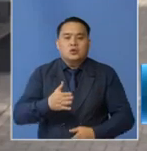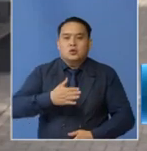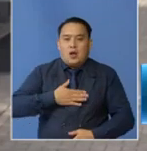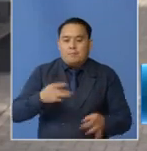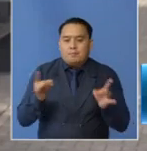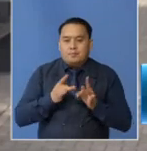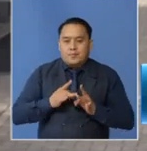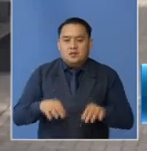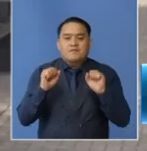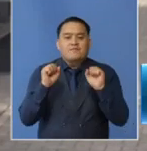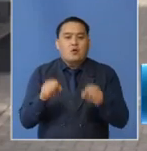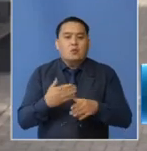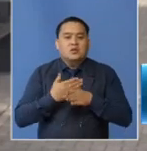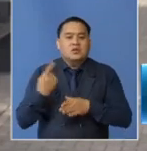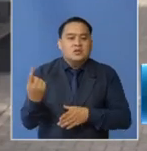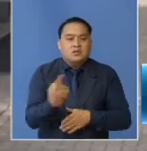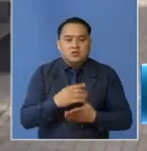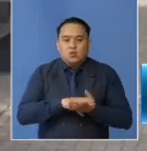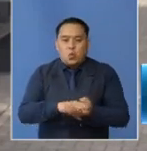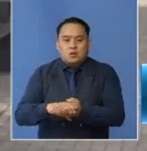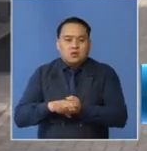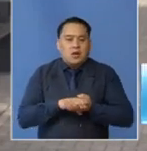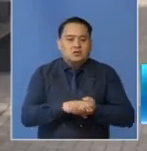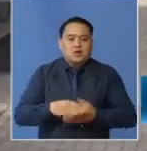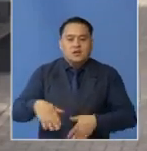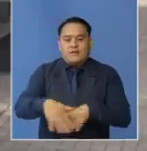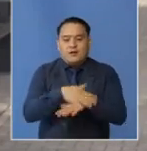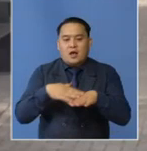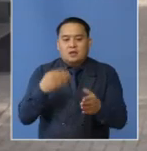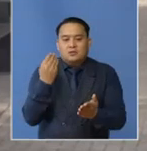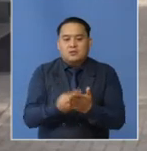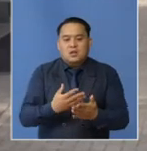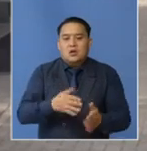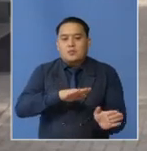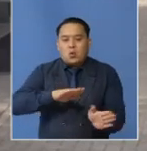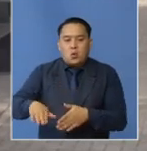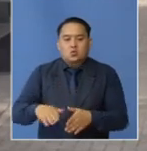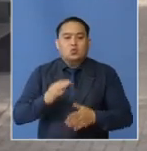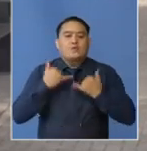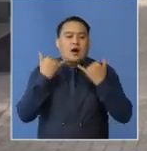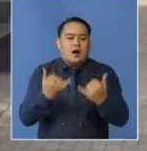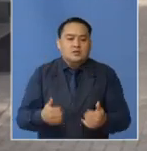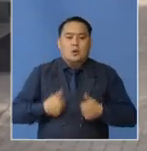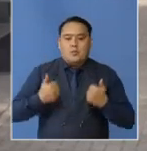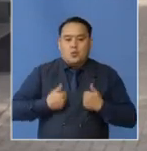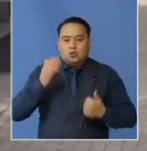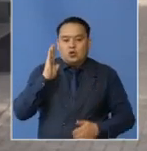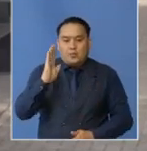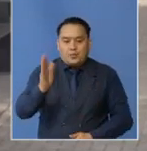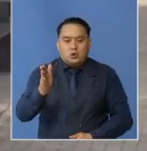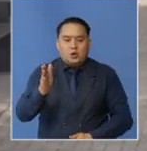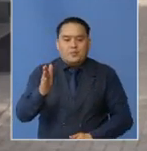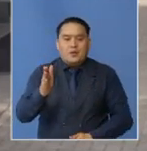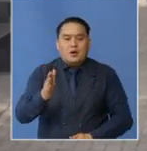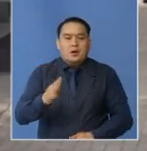Такие праздники возможны благодаря единству и согласию нашего народа. Мы ценим прошлое, уважаем настоящее и стремимся в будущее. Таким